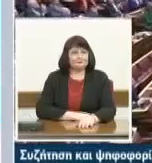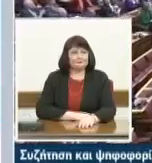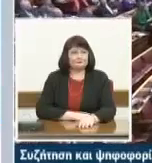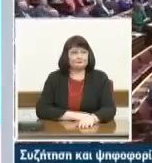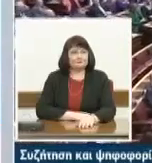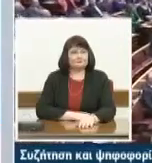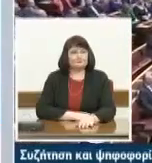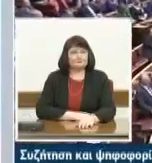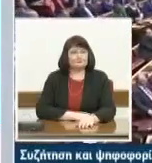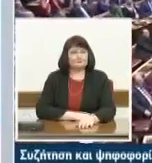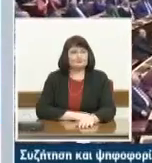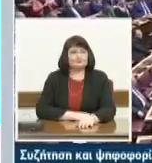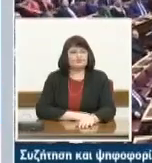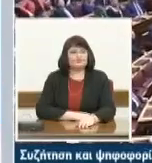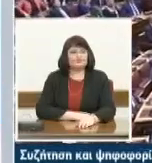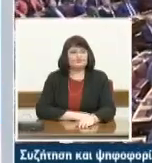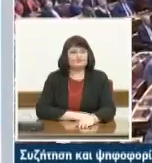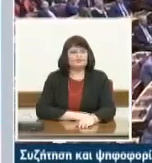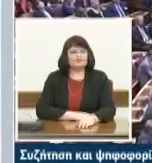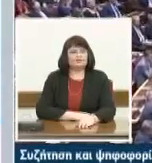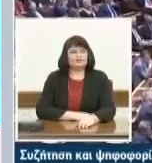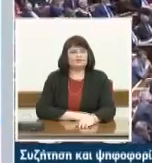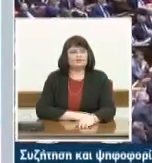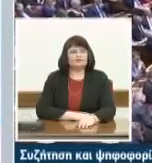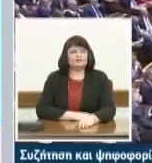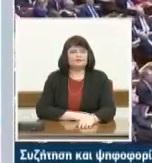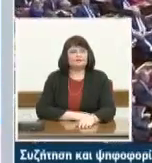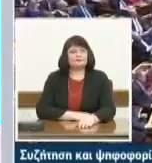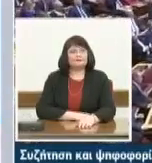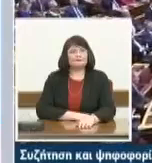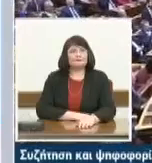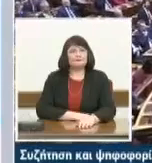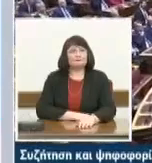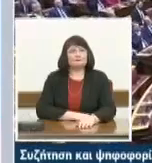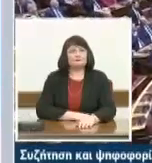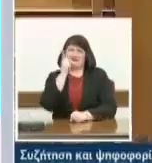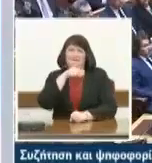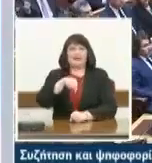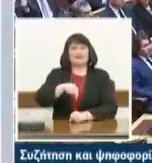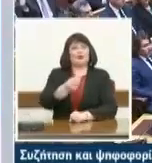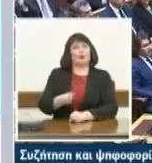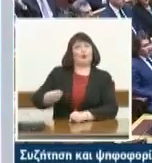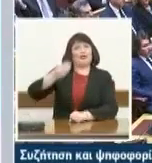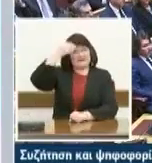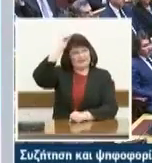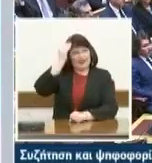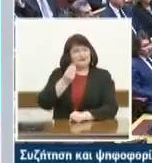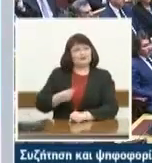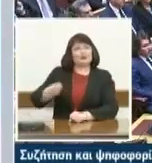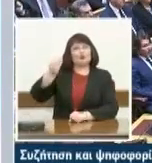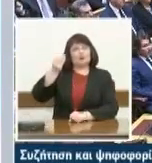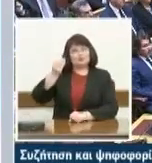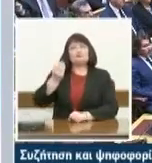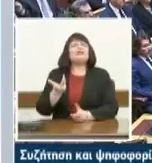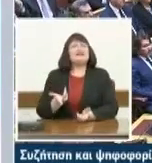τη στιγμή. Όχι, δηλαδή, νομίζω, επιτρέψτε μου, είναι θέμα δημοκρατίας. Ο φασισμός και η εγκληματικότητα καταπολεμείται και στους δρόμους, αλλά